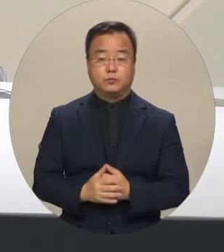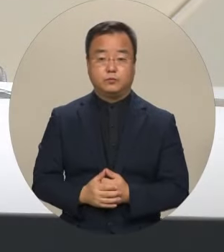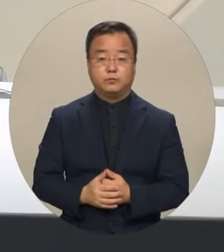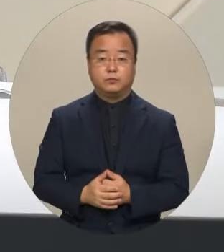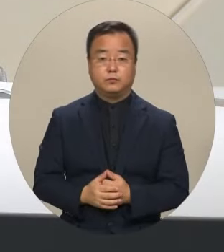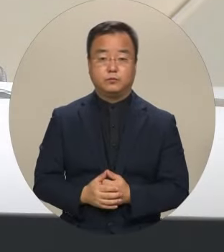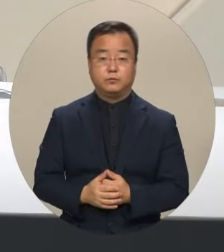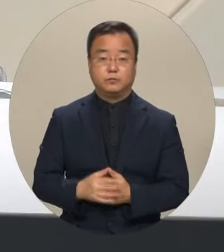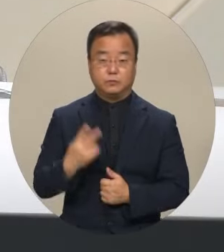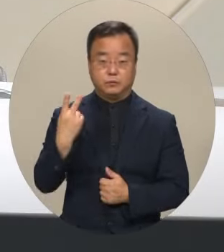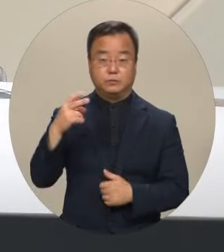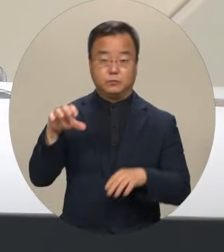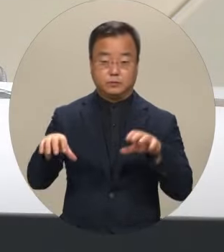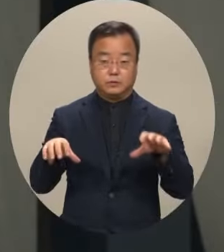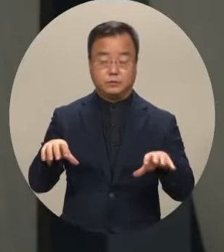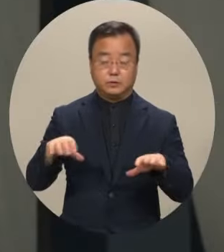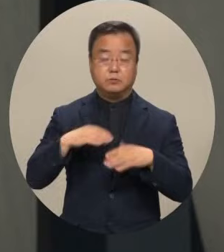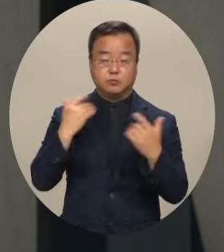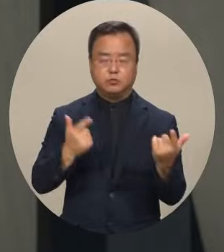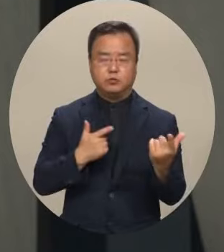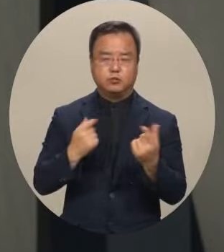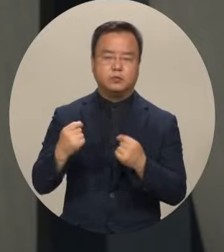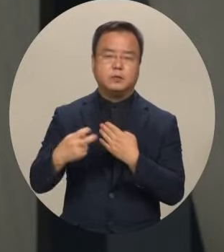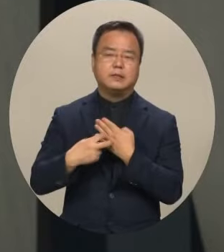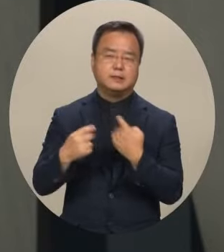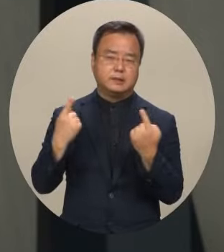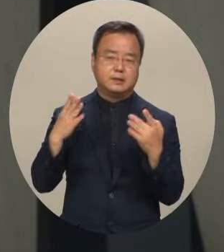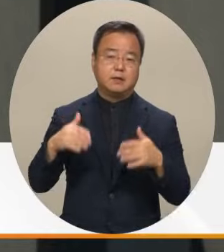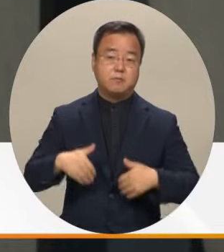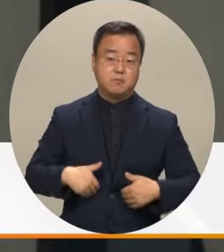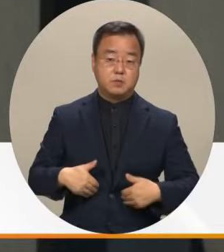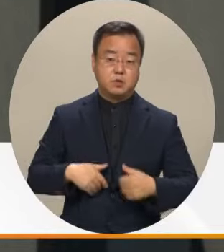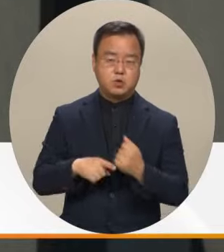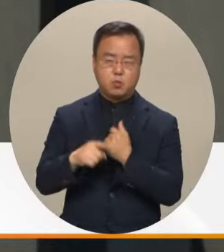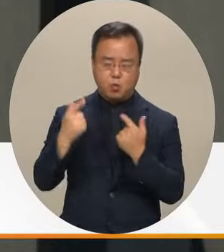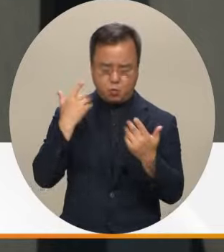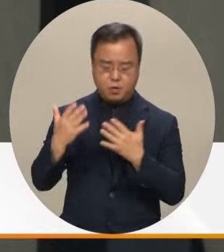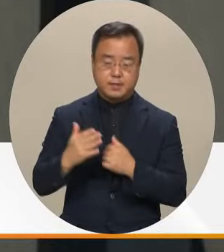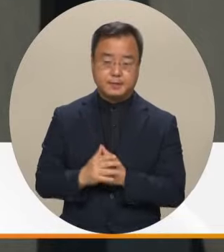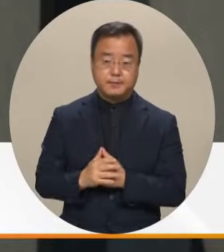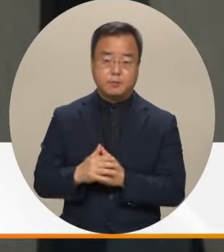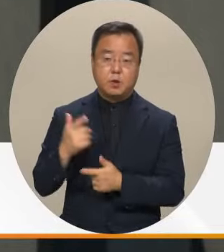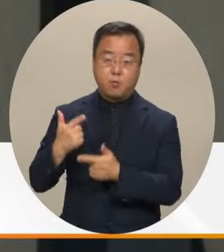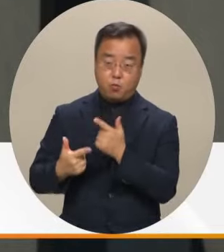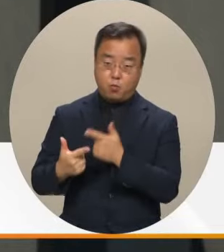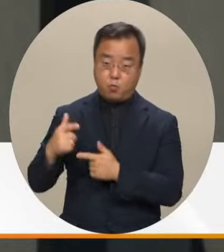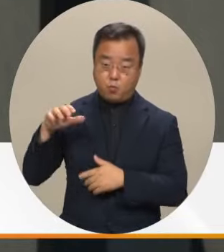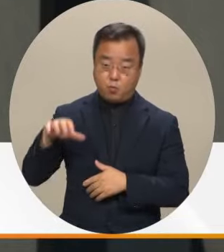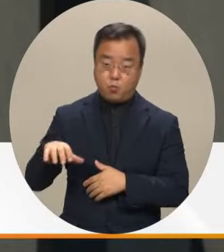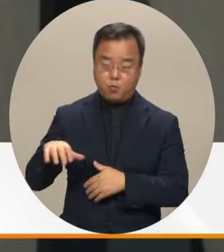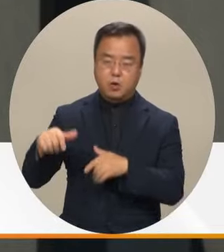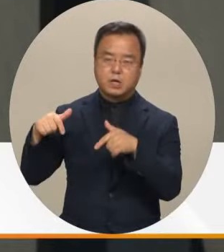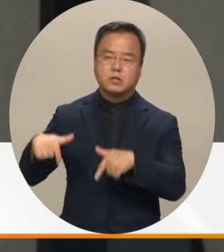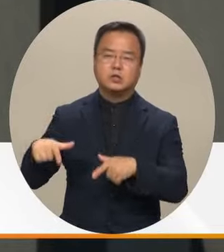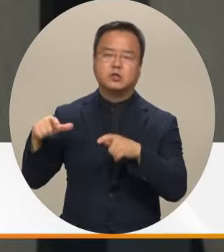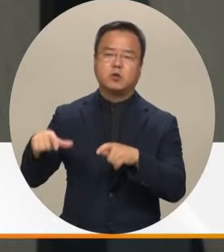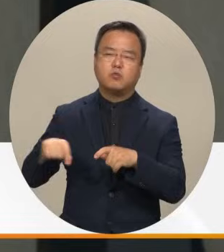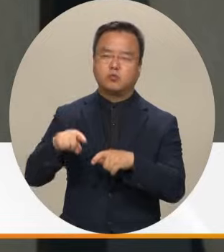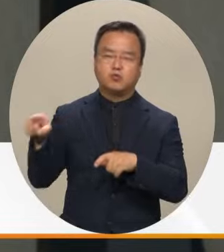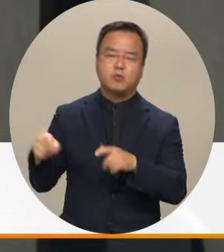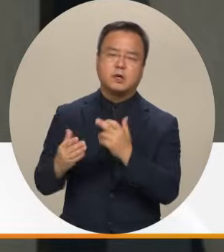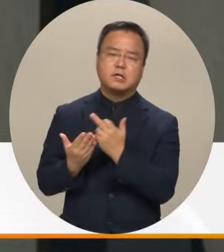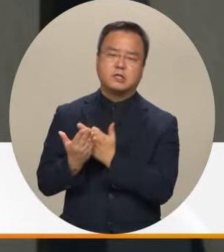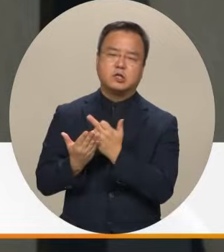예 우선 두 지역 두 대학 모두 의대가 필요한 이유이 명확하게 설명하고 있습니다이 목포를 비롯한 전남 서부권은 섬이 많은